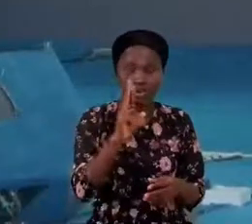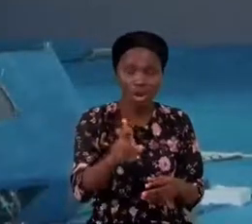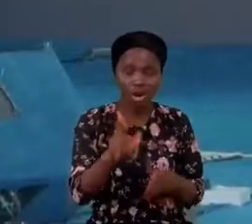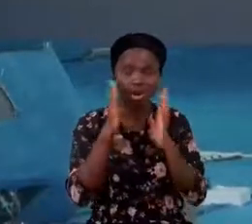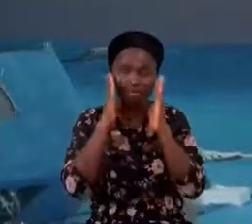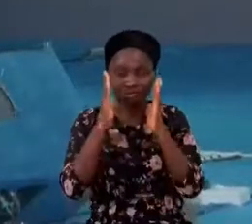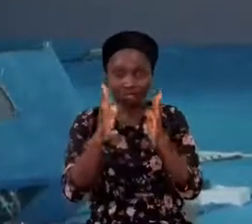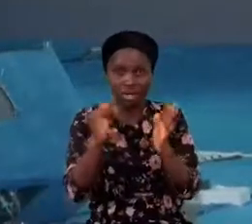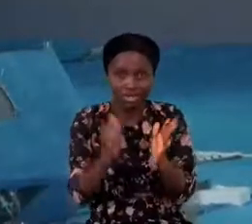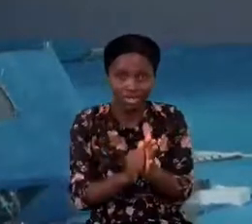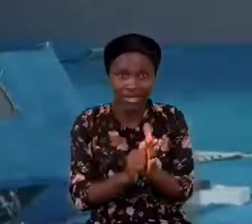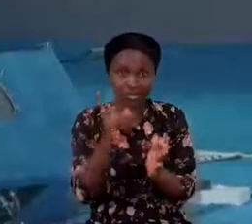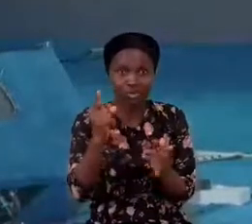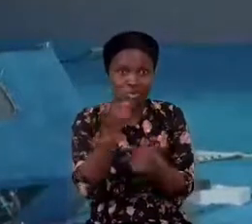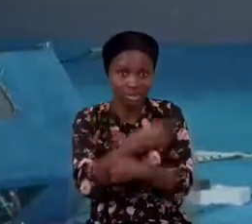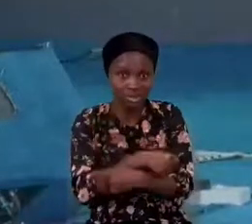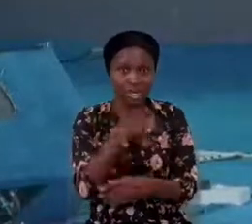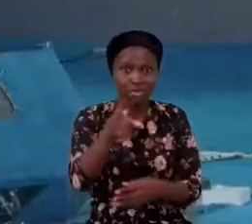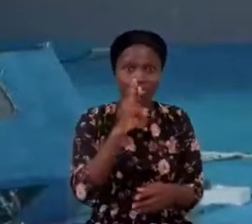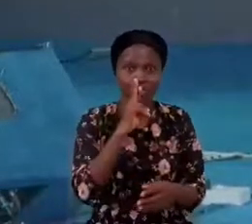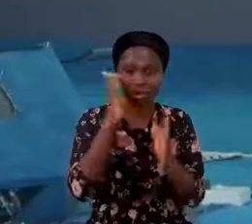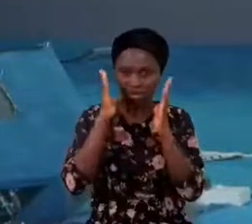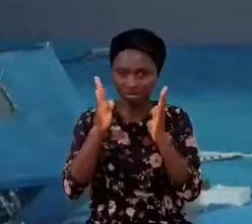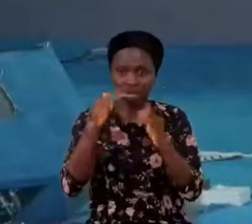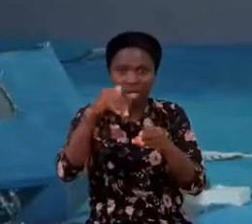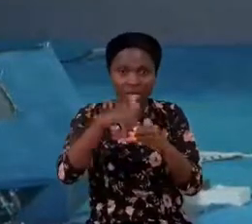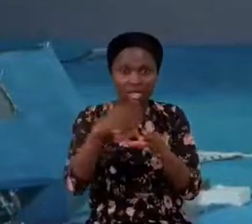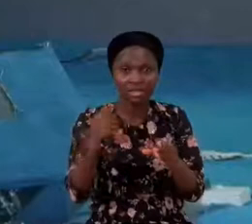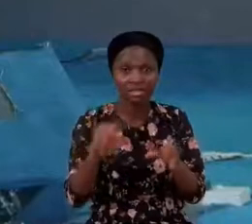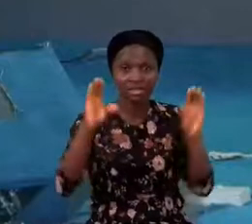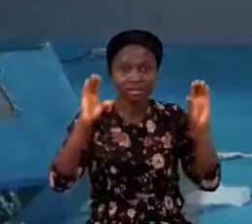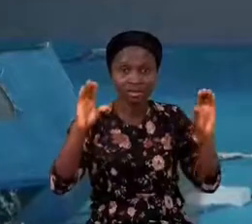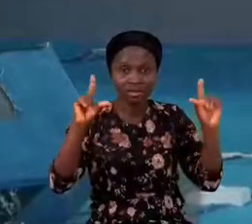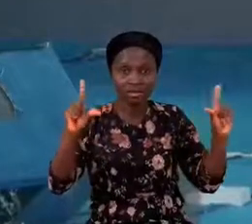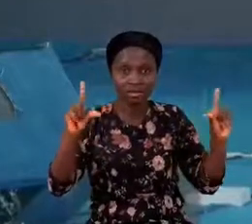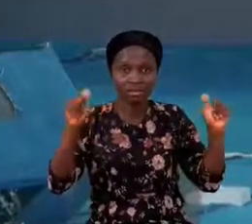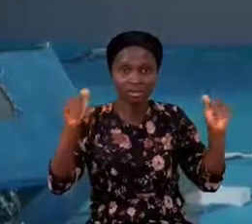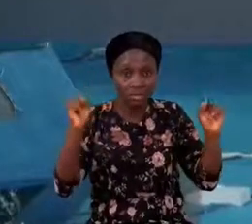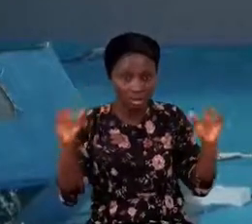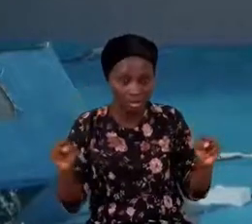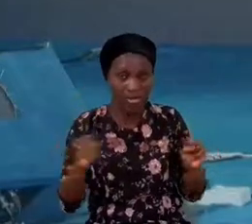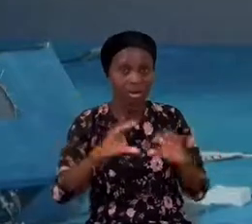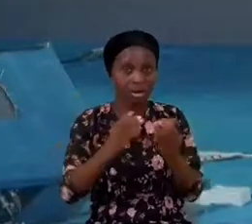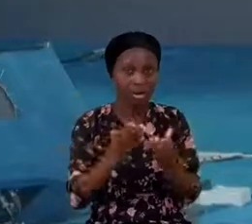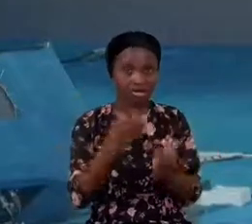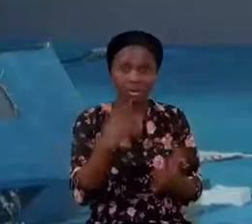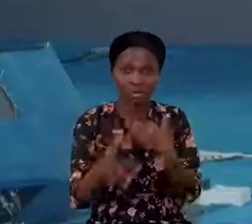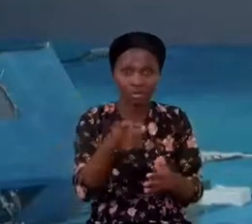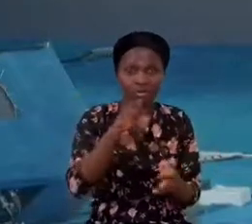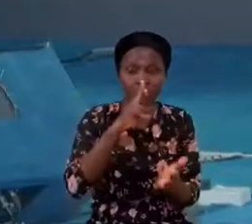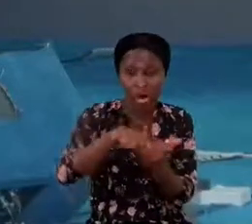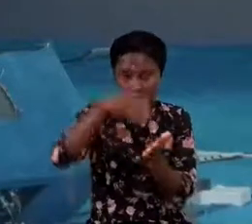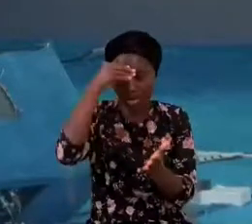vous apprenez, vous êtes focalisé. Une leçon par moment, une classe, un cours par moment, un jour